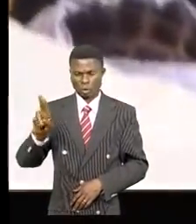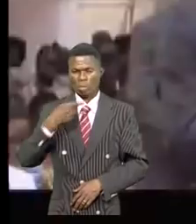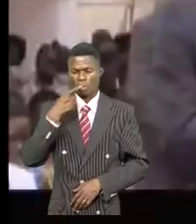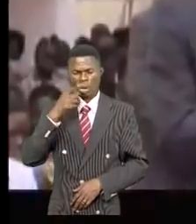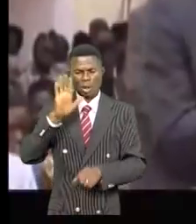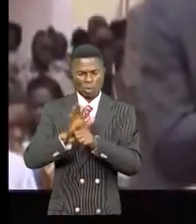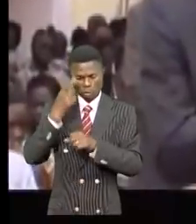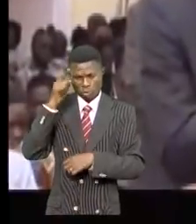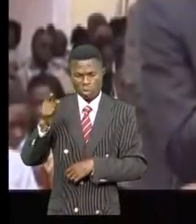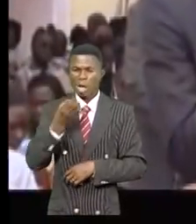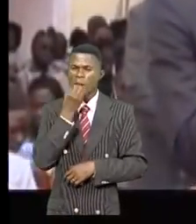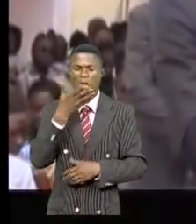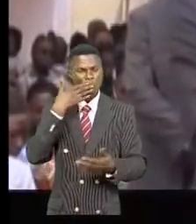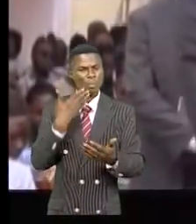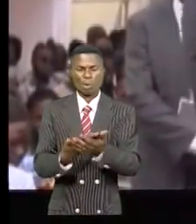homme, un modèle,